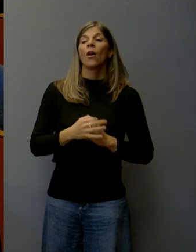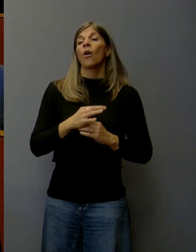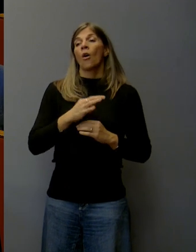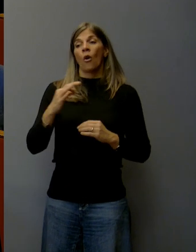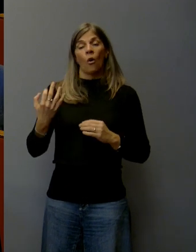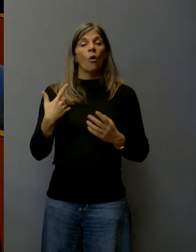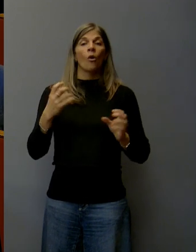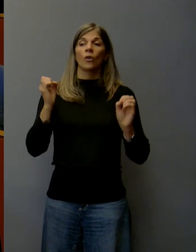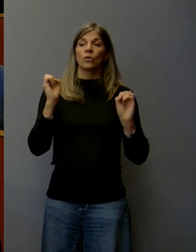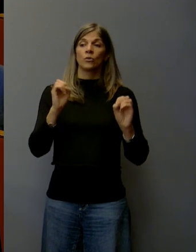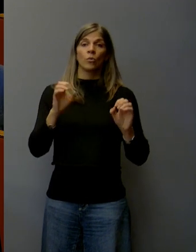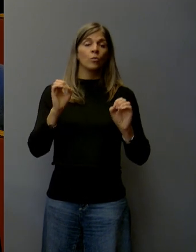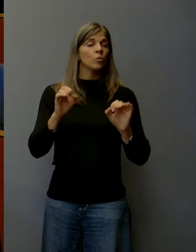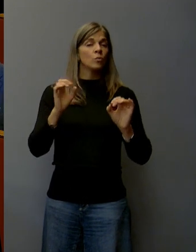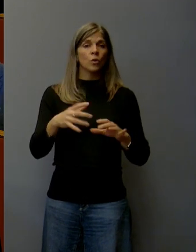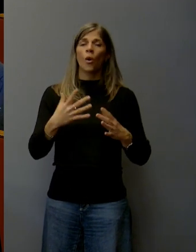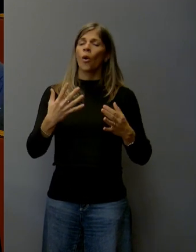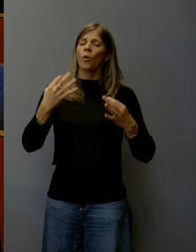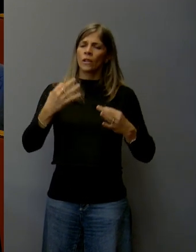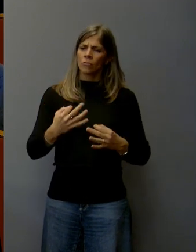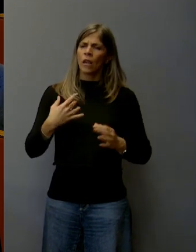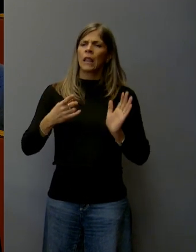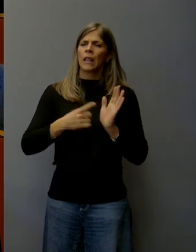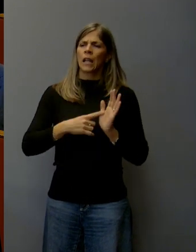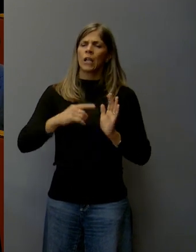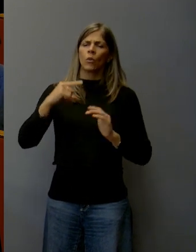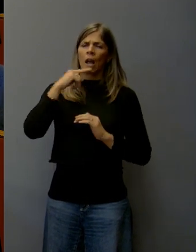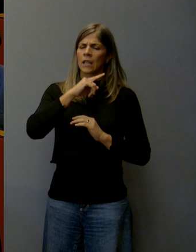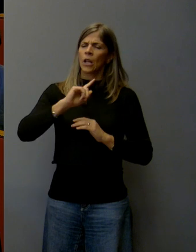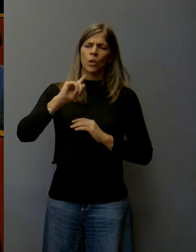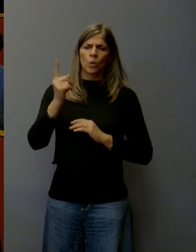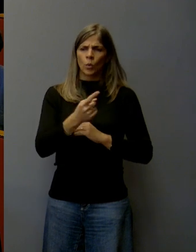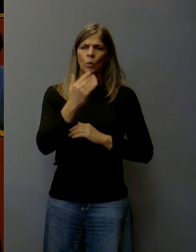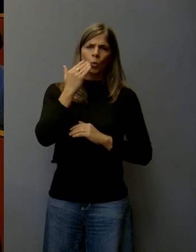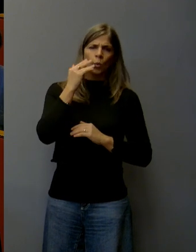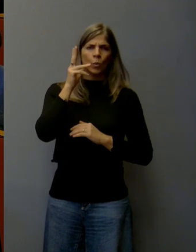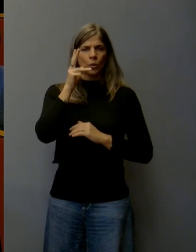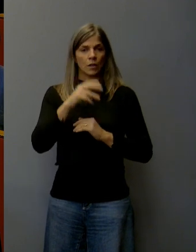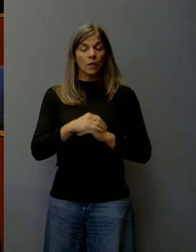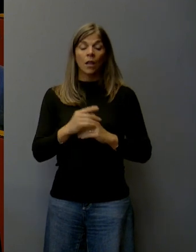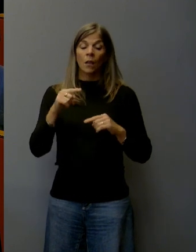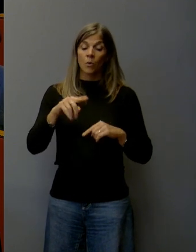istruzione garantita a tutti e tutte tanto più nella nostra città nella nostra regione come sappiamo sono